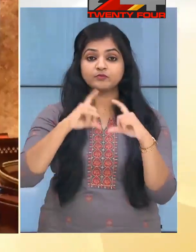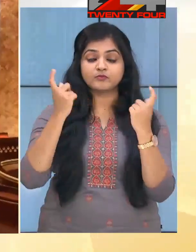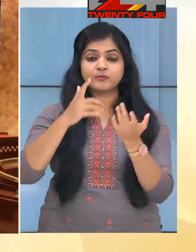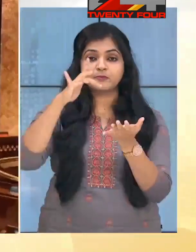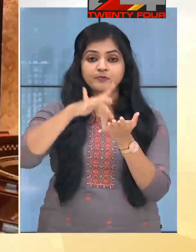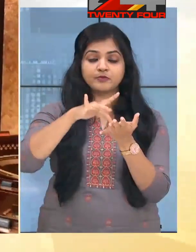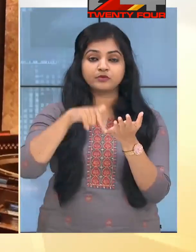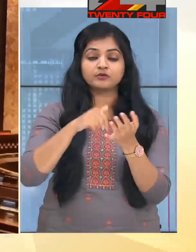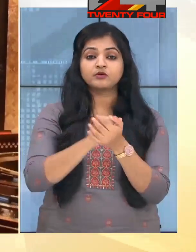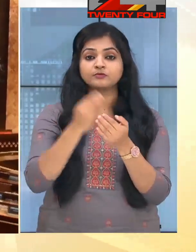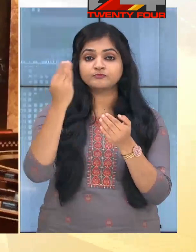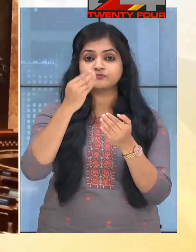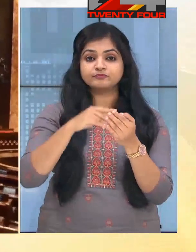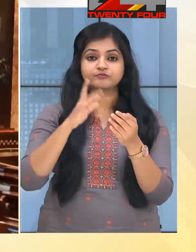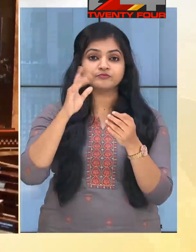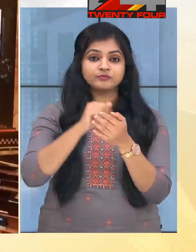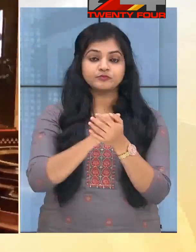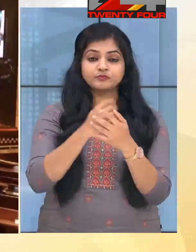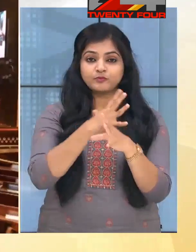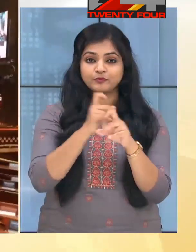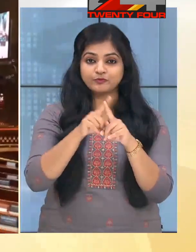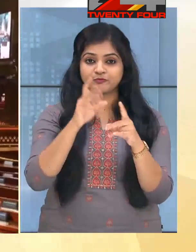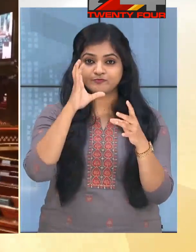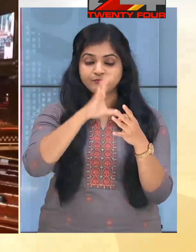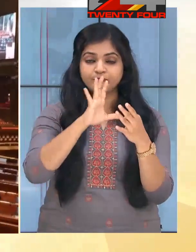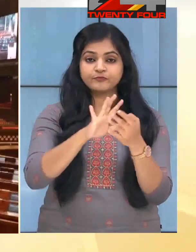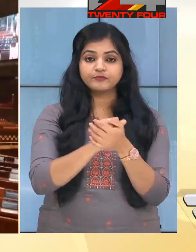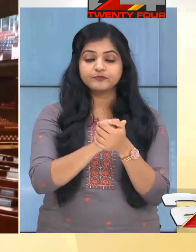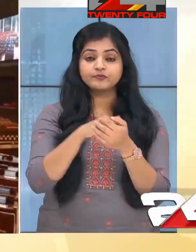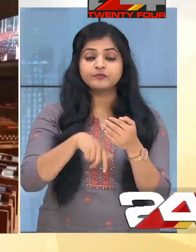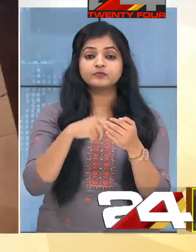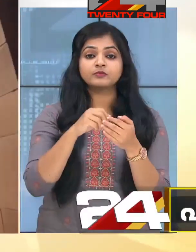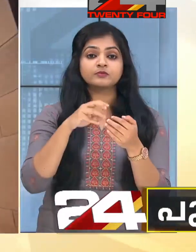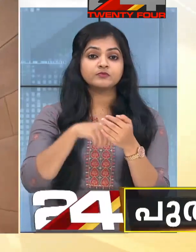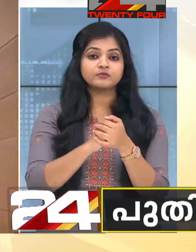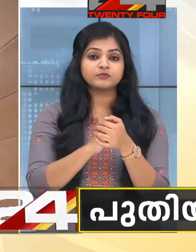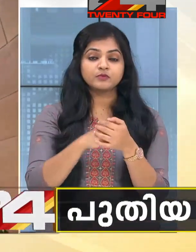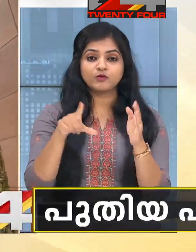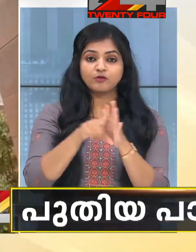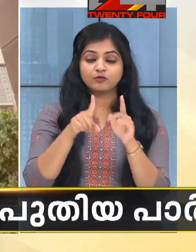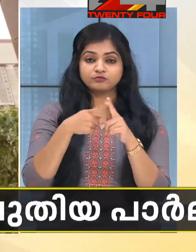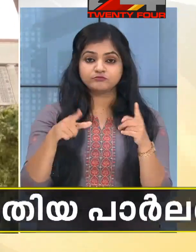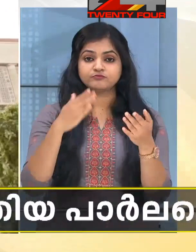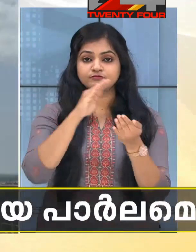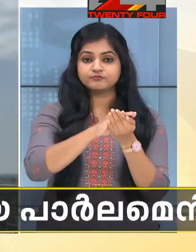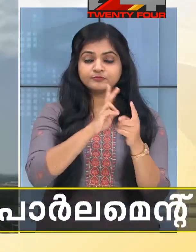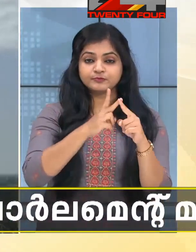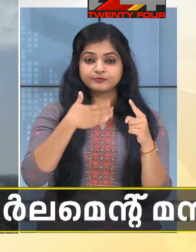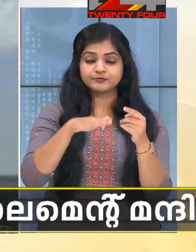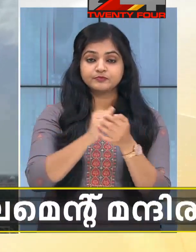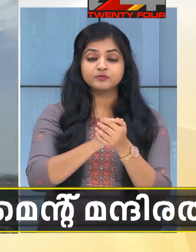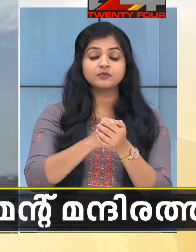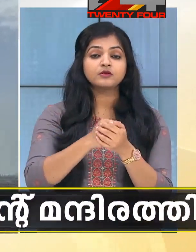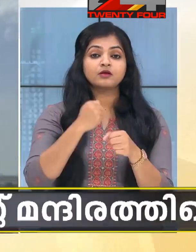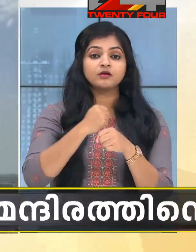അശോക സ്തംഭമുണ്ട്. ഈ ഹാളിൽ ഭരണഘടനയുടെ പകർപ്പ് മുഴുവൻ സമയം സൂക്ഷിക്കും. ഗാന്ധിജി, ജവഹർലാൽ നെഹ്റു, സുഭാഷ് ചന്ദ്രബോസ്,